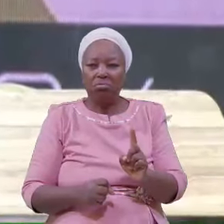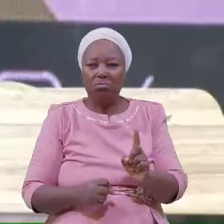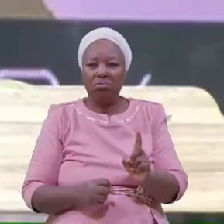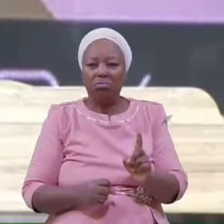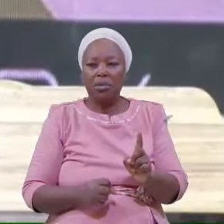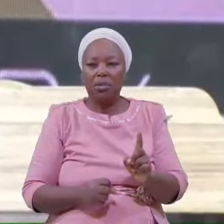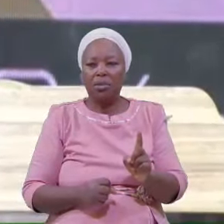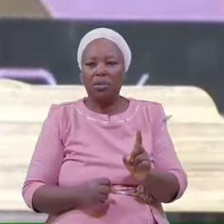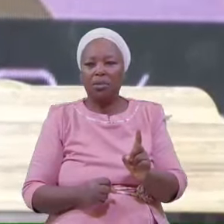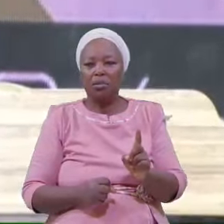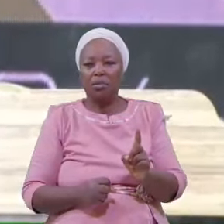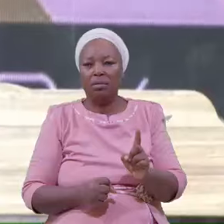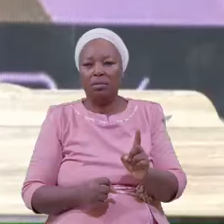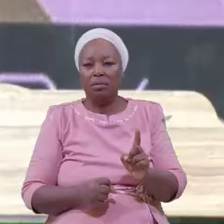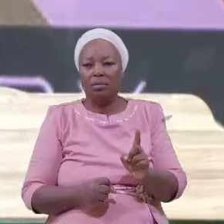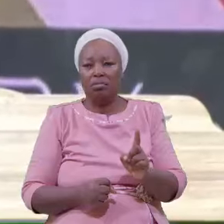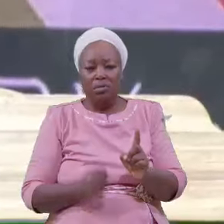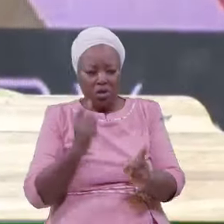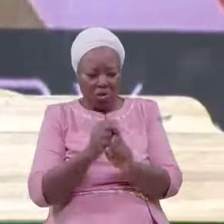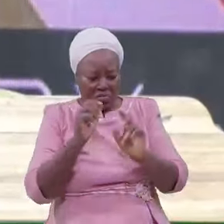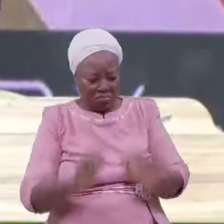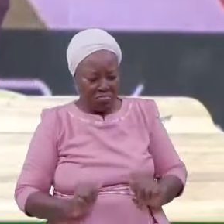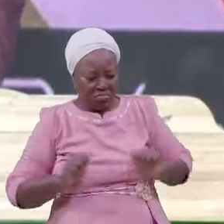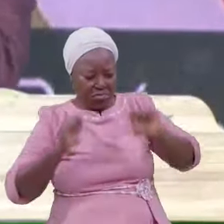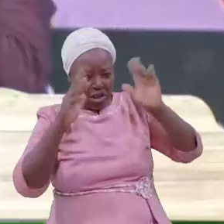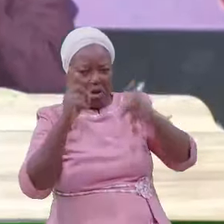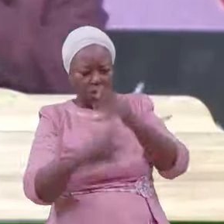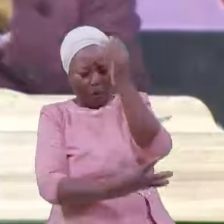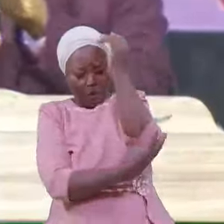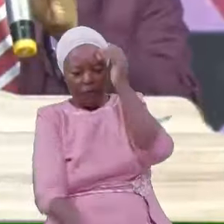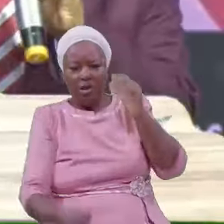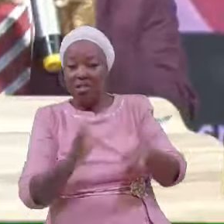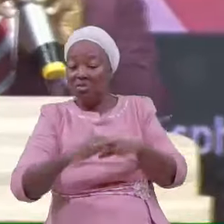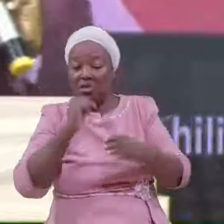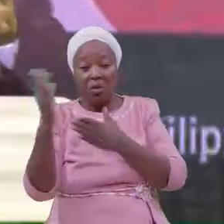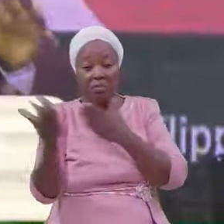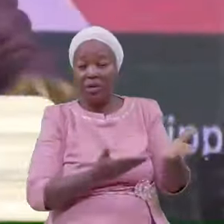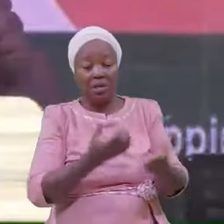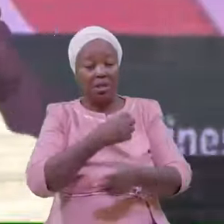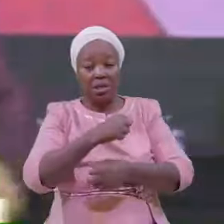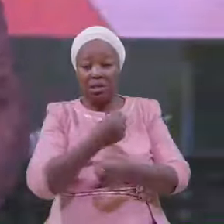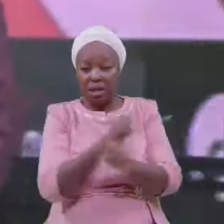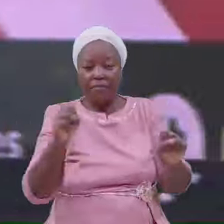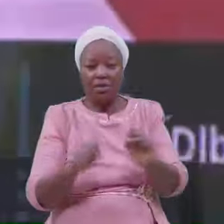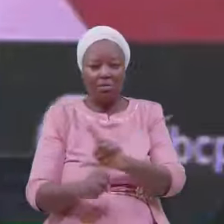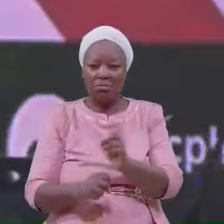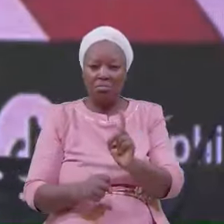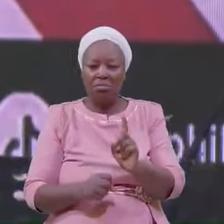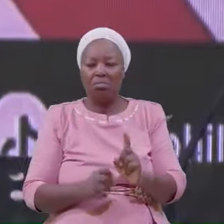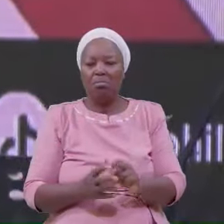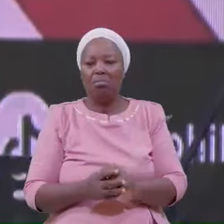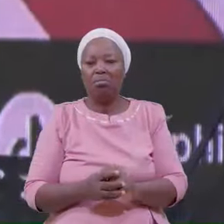kaligtasan niya. Voluntary poverty does not bring salvation. Ang pagpapakasakit, pagpapakahirap sa